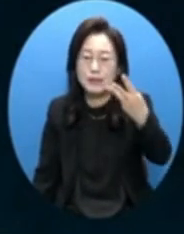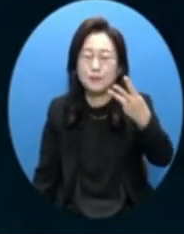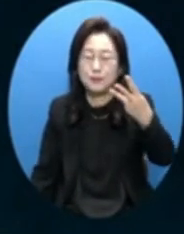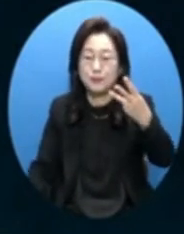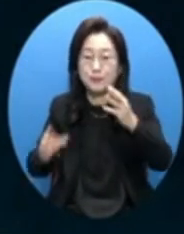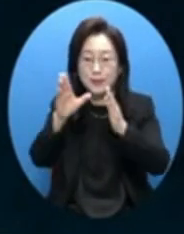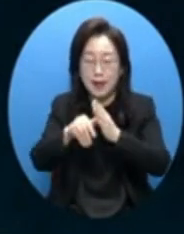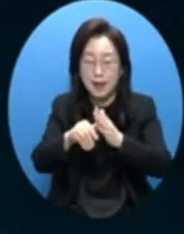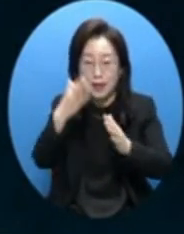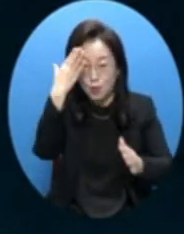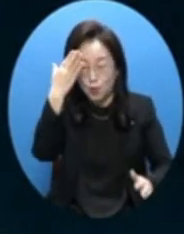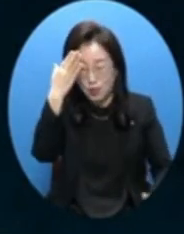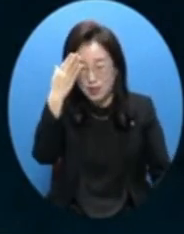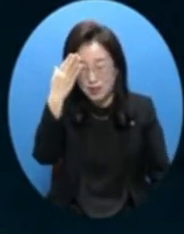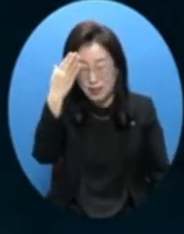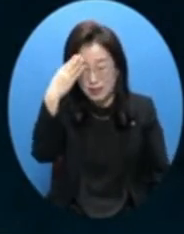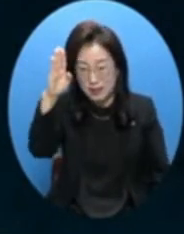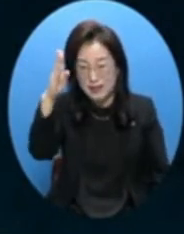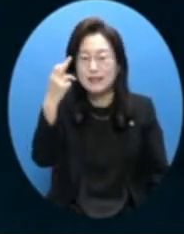사는